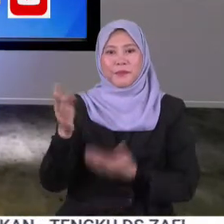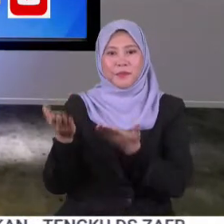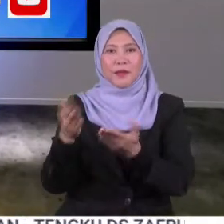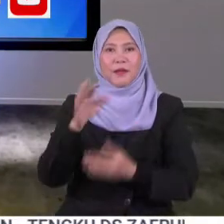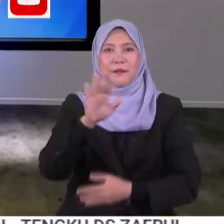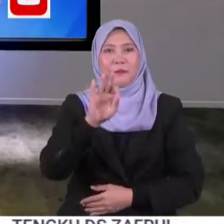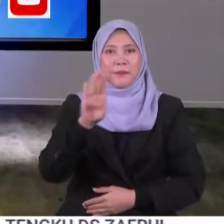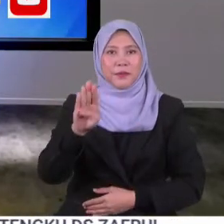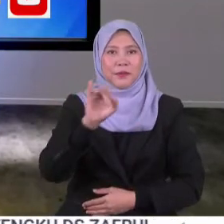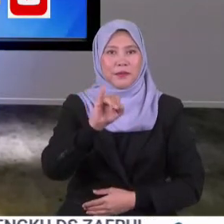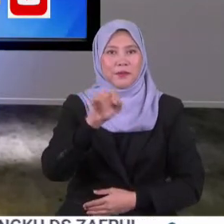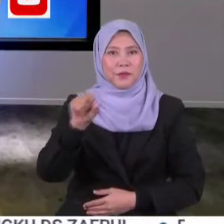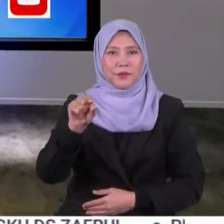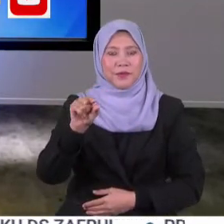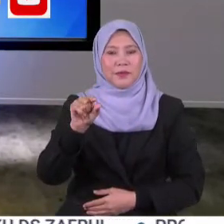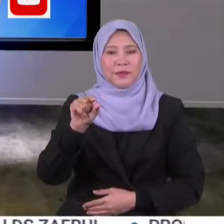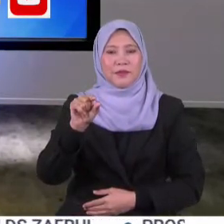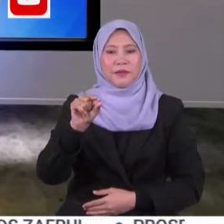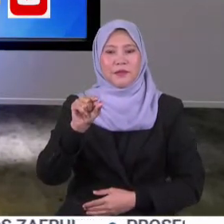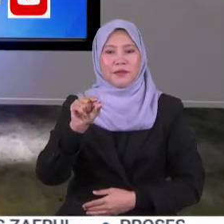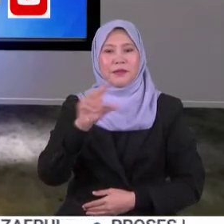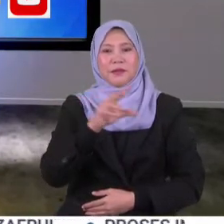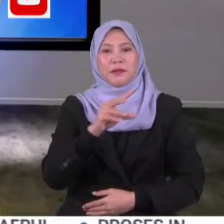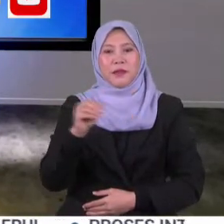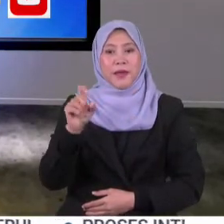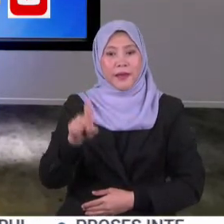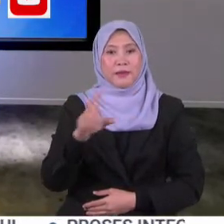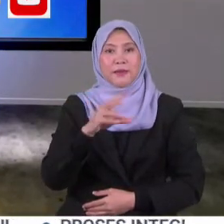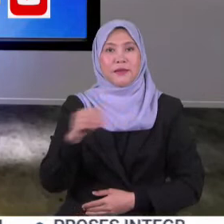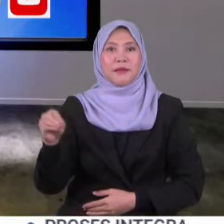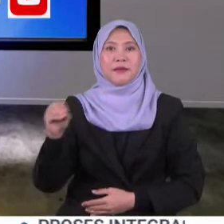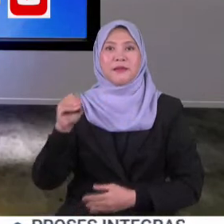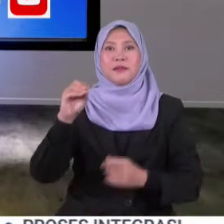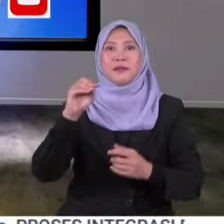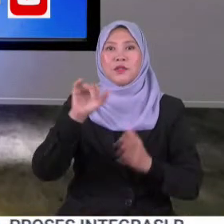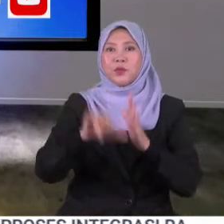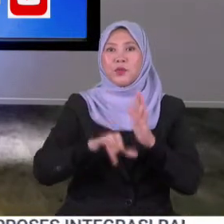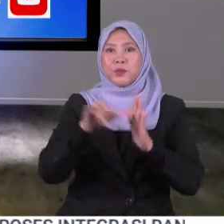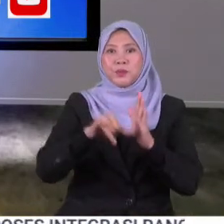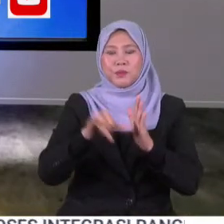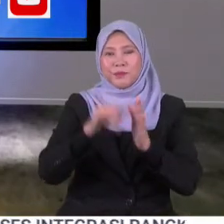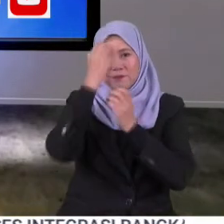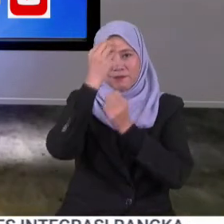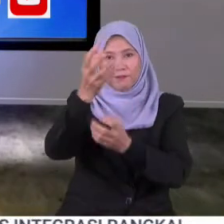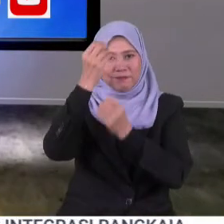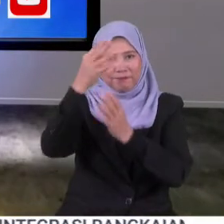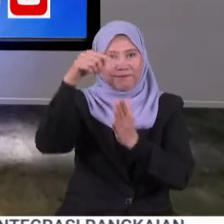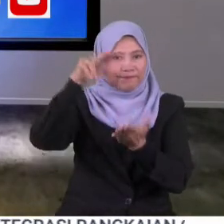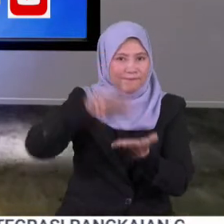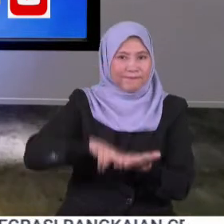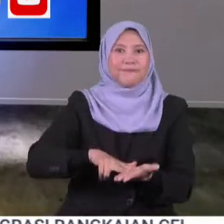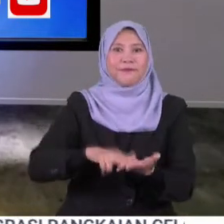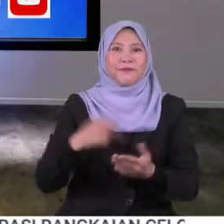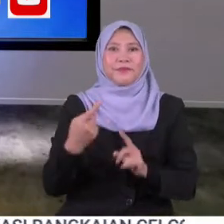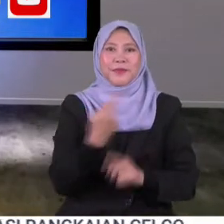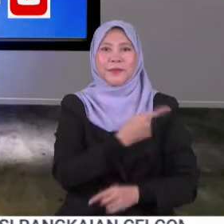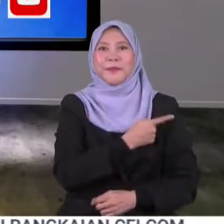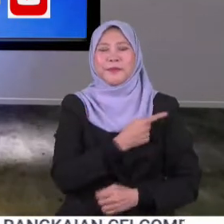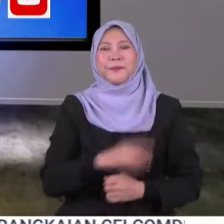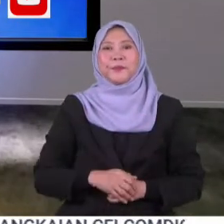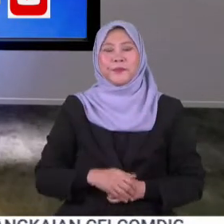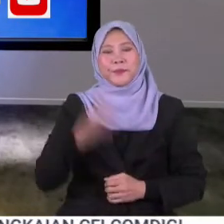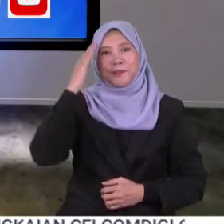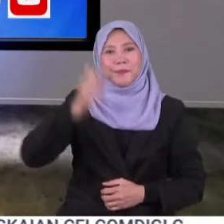Facebook, Instagram, X dan YouTube untuk mendapatkan info yang sahih dan terkini daripada kami. Saya Anis Nabila